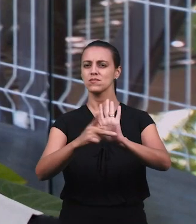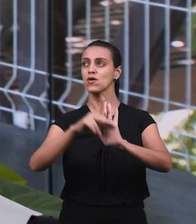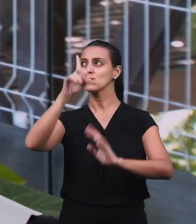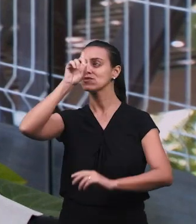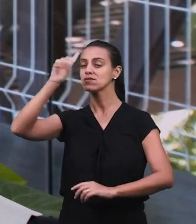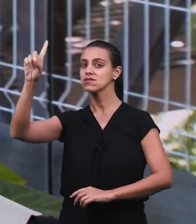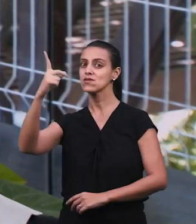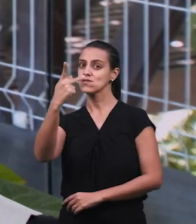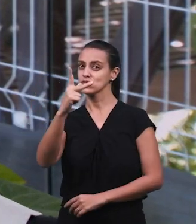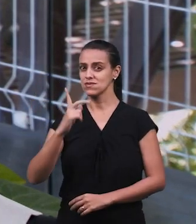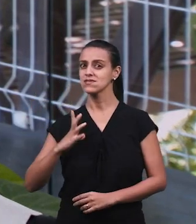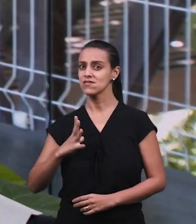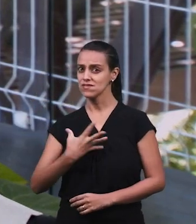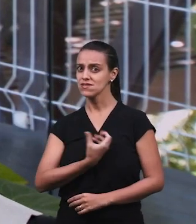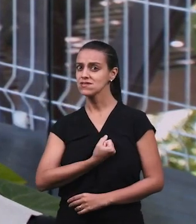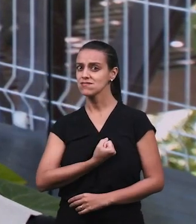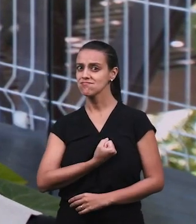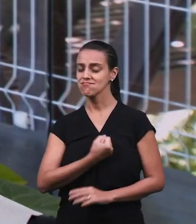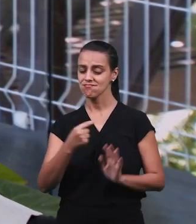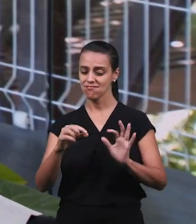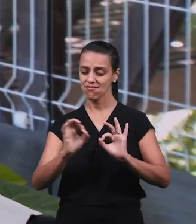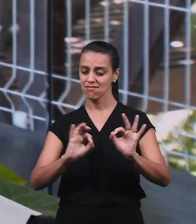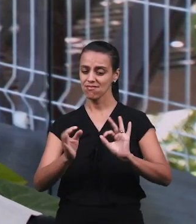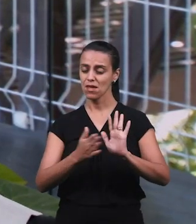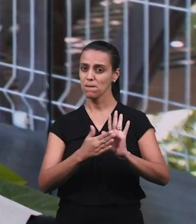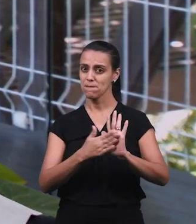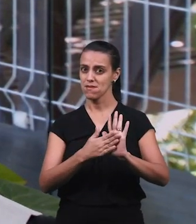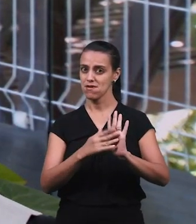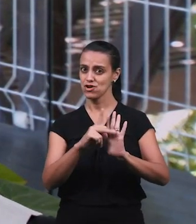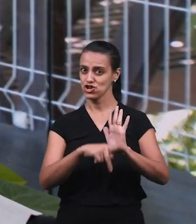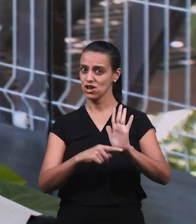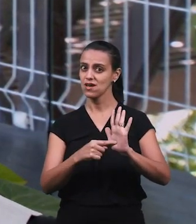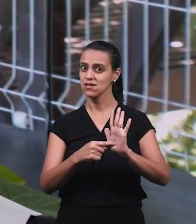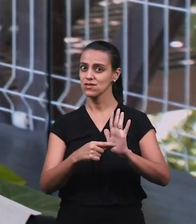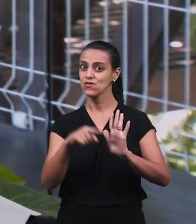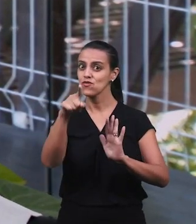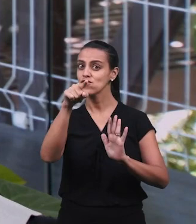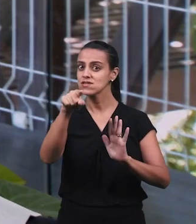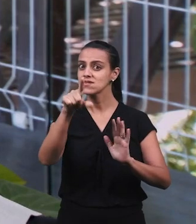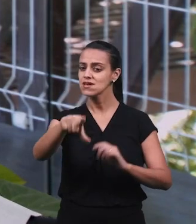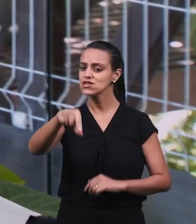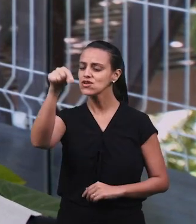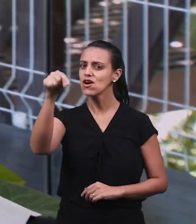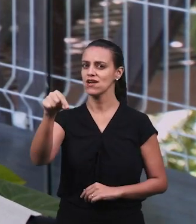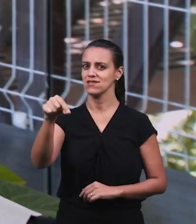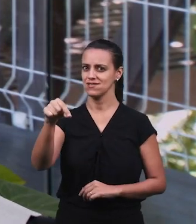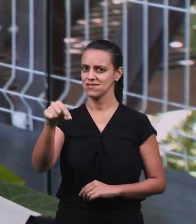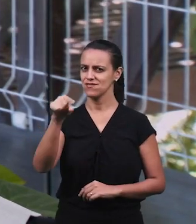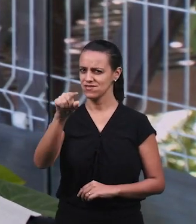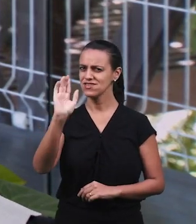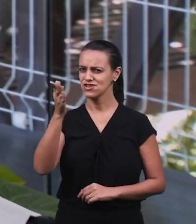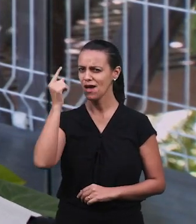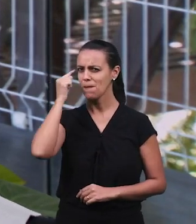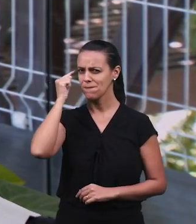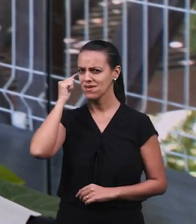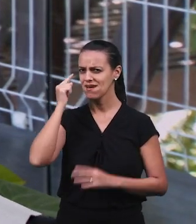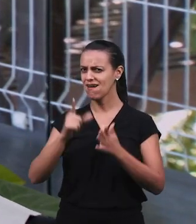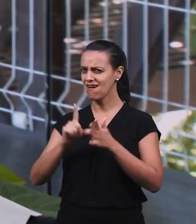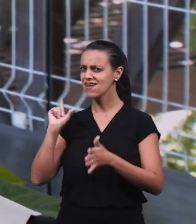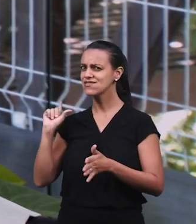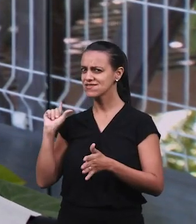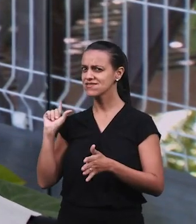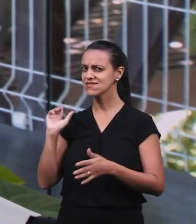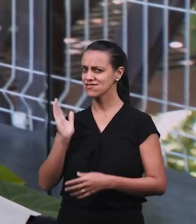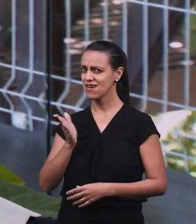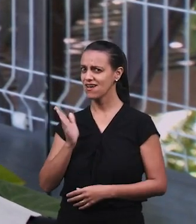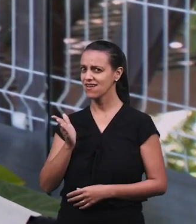Et que pour vivre votre projet, vous avez besoin de faire un choix. Vous avez déjà réfléchi à ce propos? Dans le tableau Leçons du